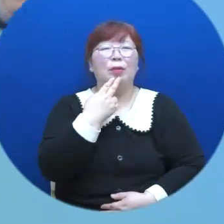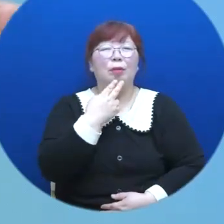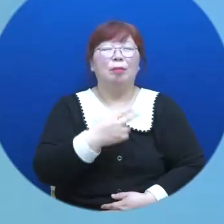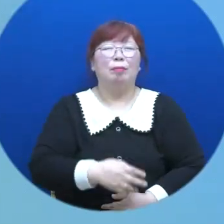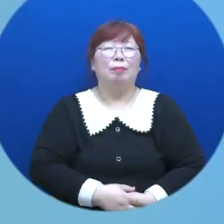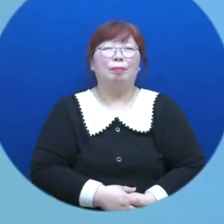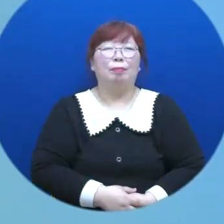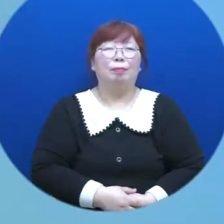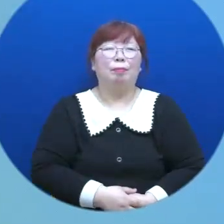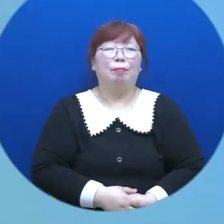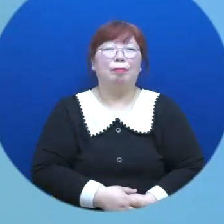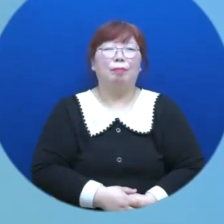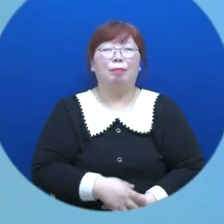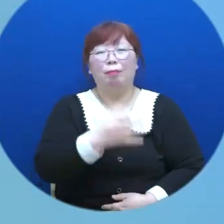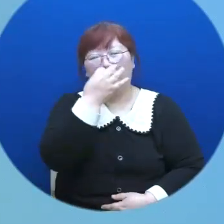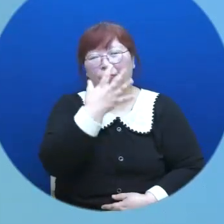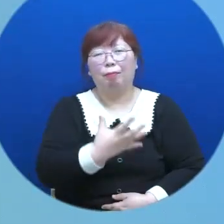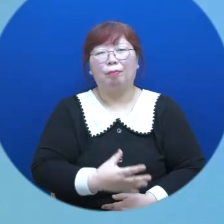그래서 힘들어.